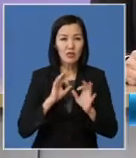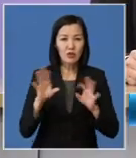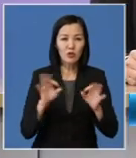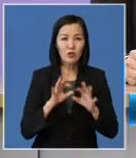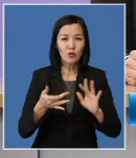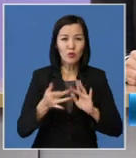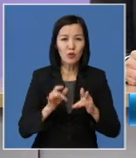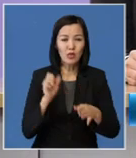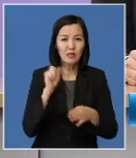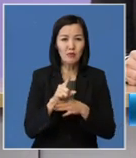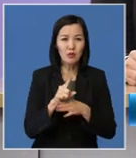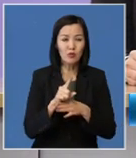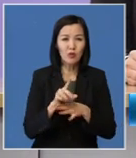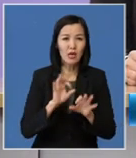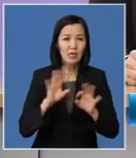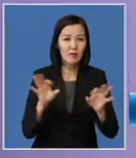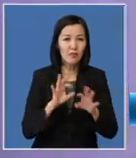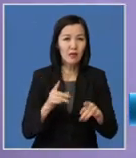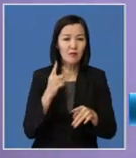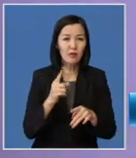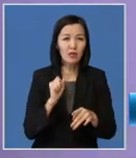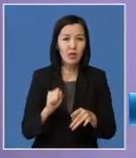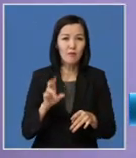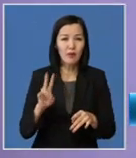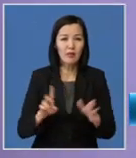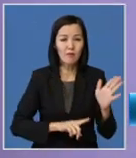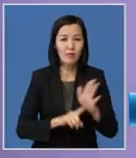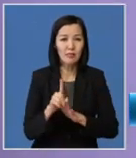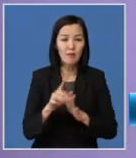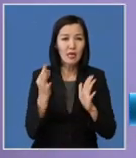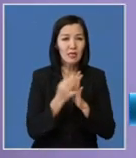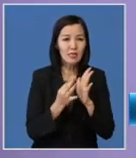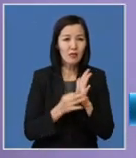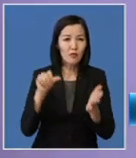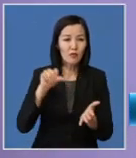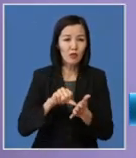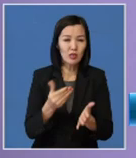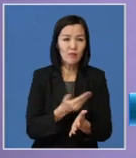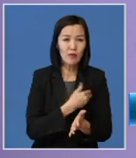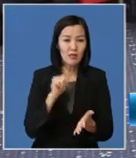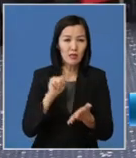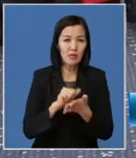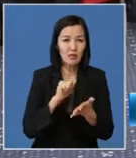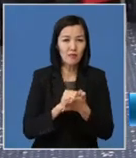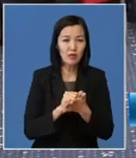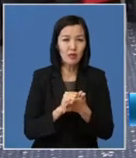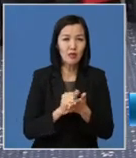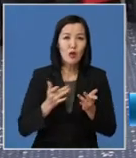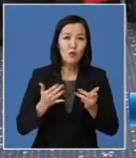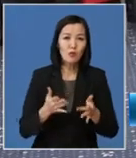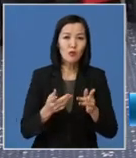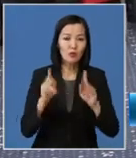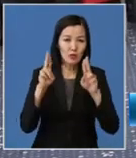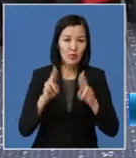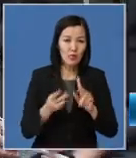тапсыру жолдарын айтып берді. Бұдан бөлек 1 ақпаннан бастап арнайы тестілеуден өткен үміткерлерге берілетін сертификат талаптары өзгеретінін